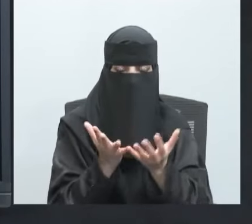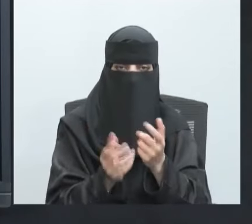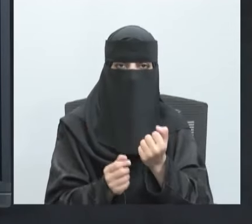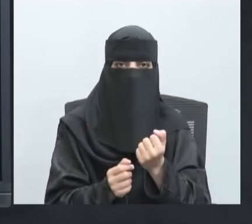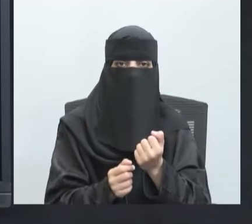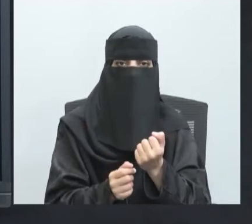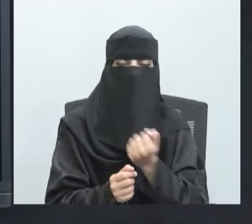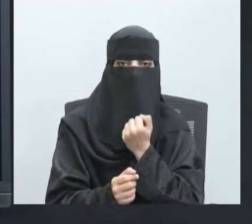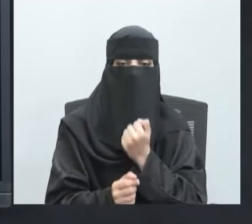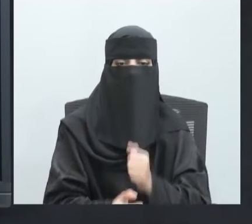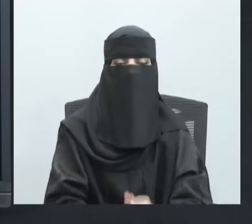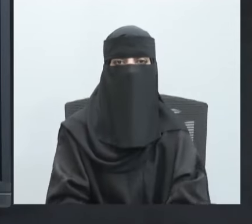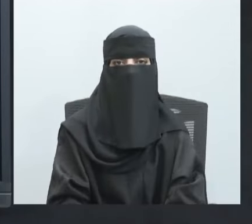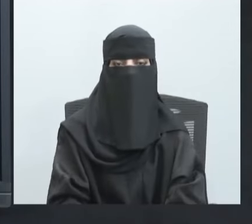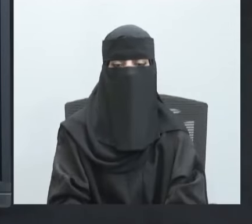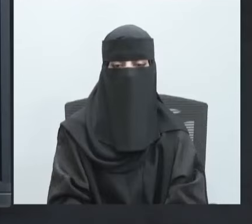الميزانيه